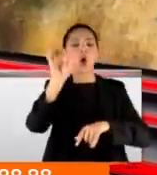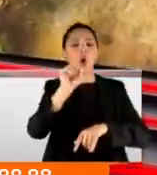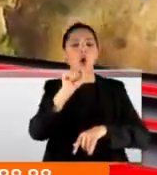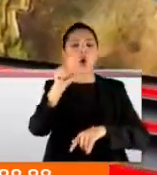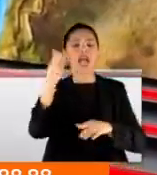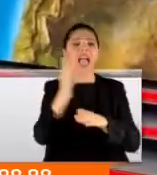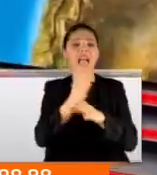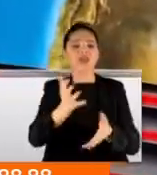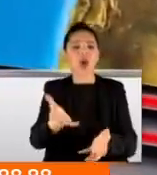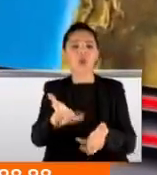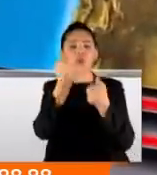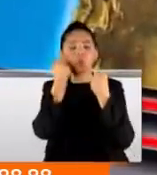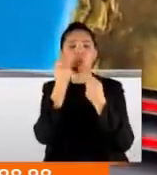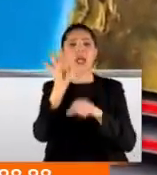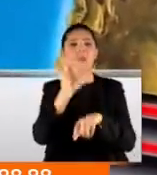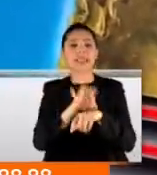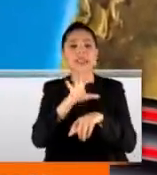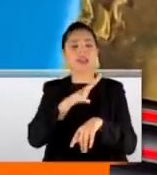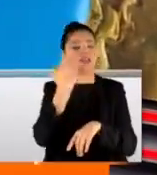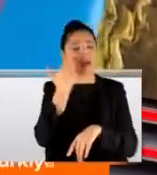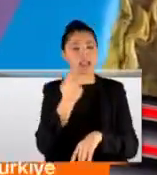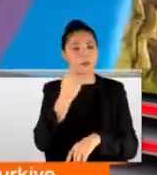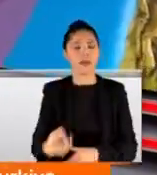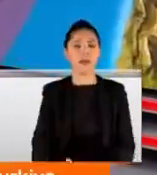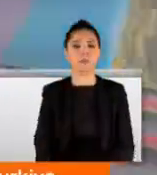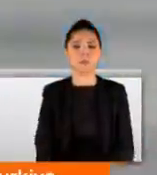eşya kurtarma telaşı var tam o anlarda. Bir görelim.